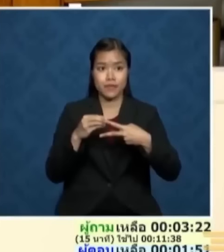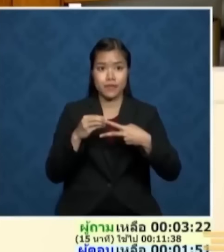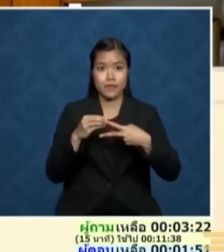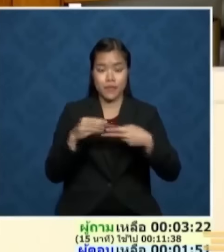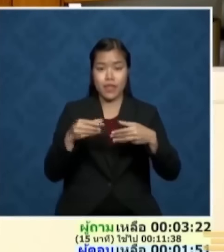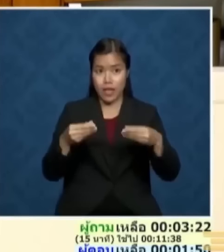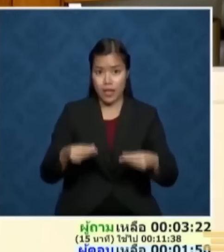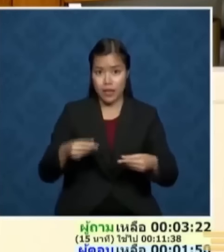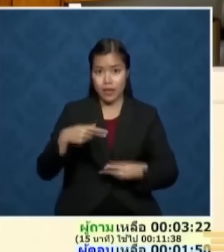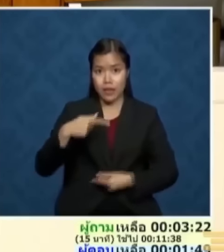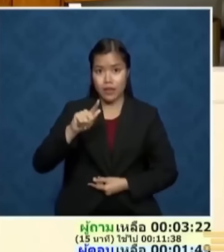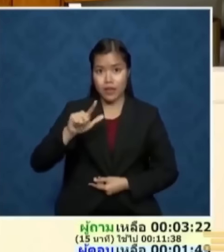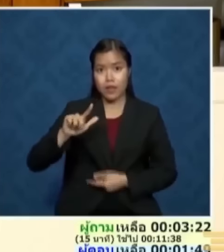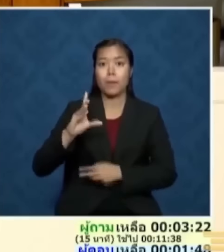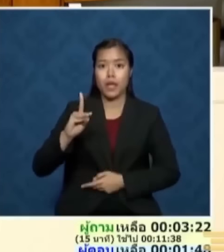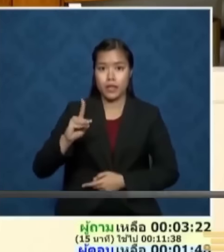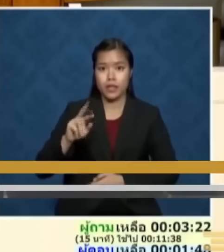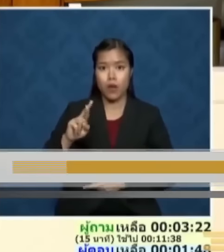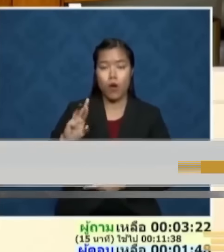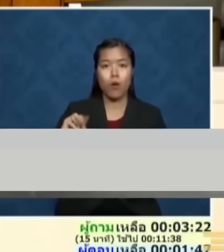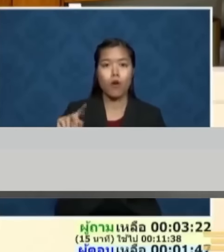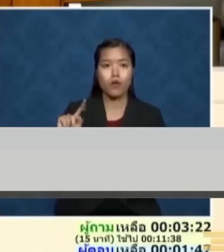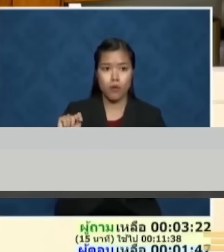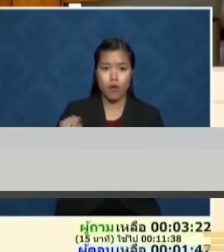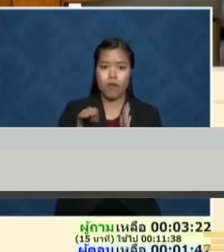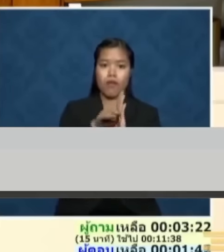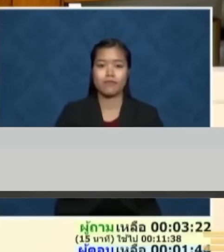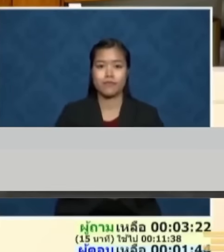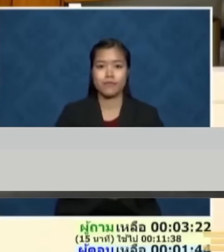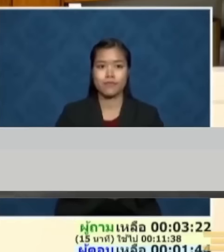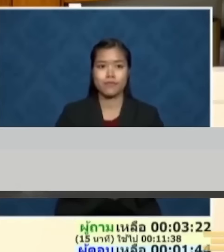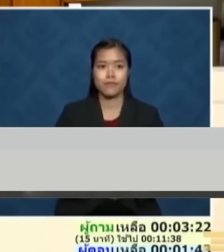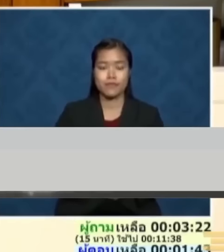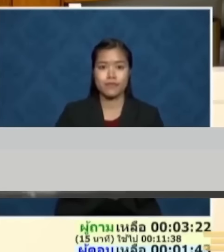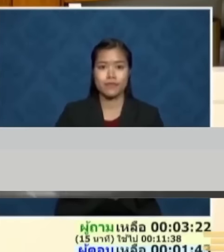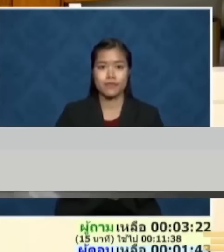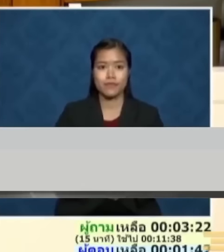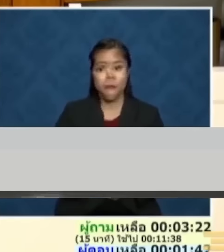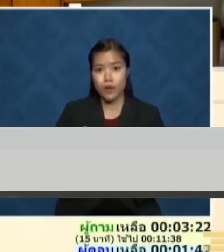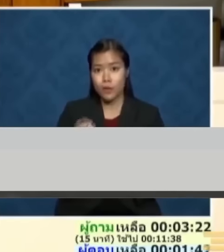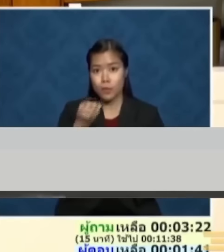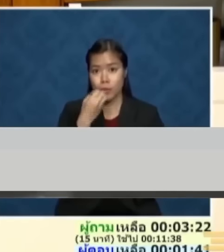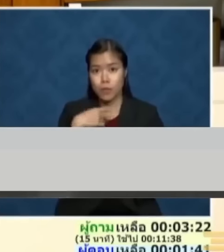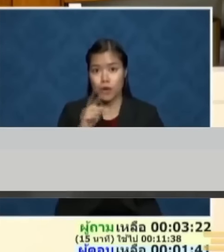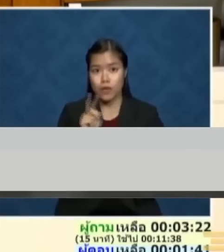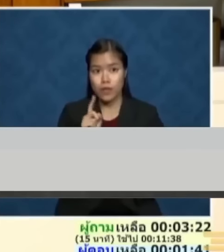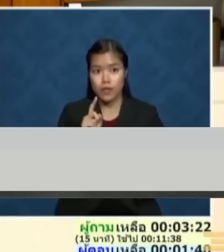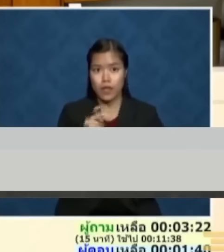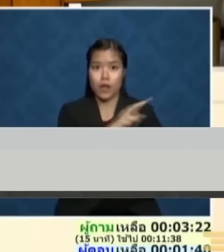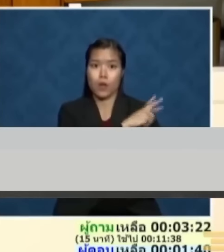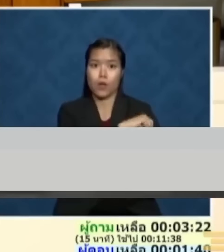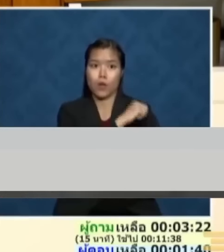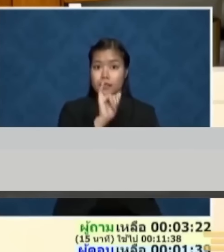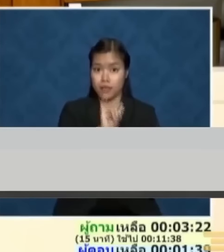ายงานจากท่านปลัดท่านรัฐมนตรีเนี่ยเป็นไปตามหลักการตามปกติแล้วก็ที่ระบุว่าที่โรงพยาบาลเนี่ย